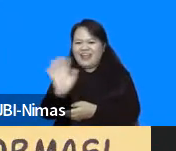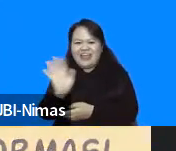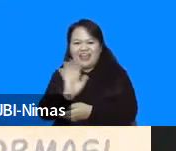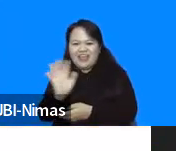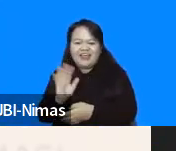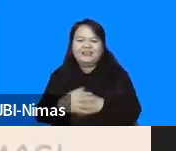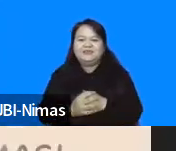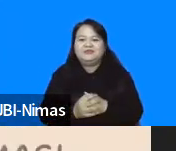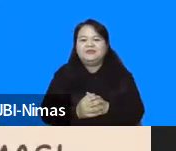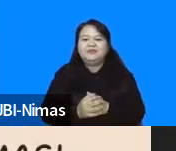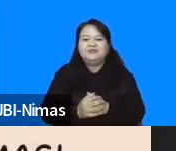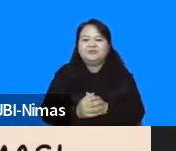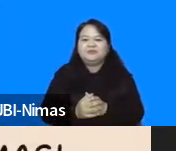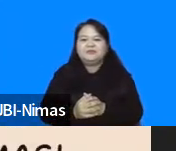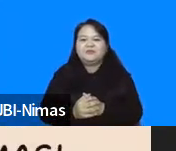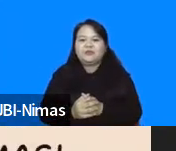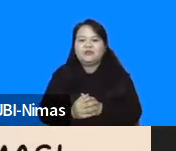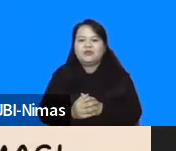pergaulan.